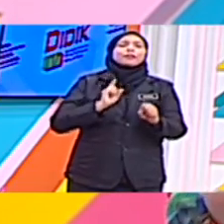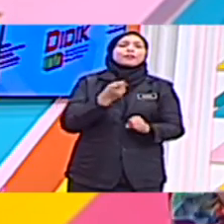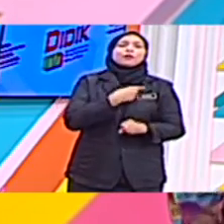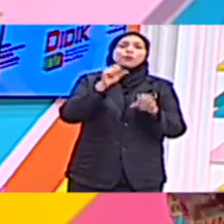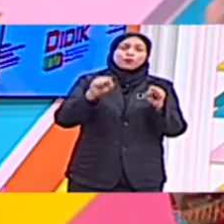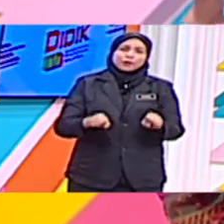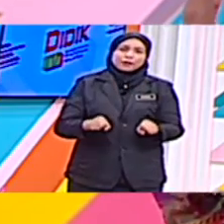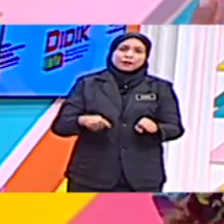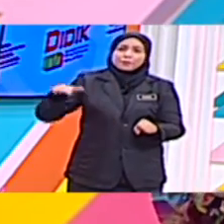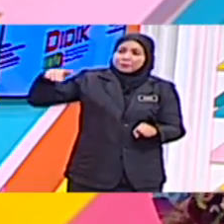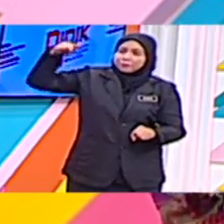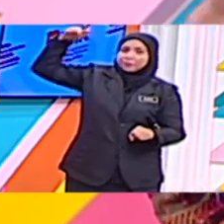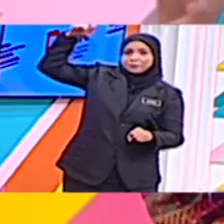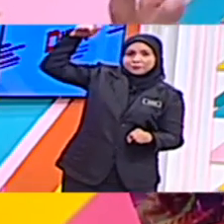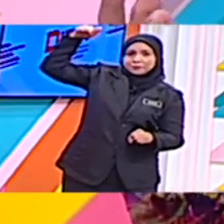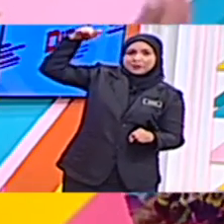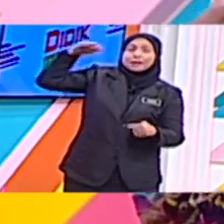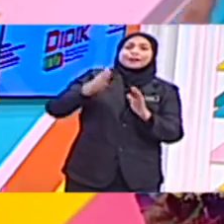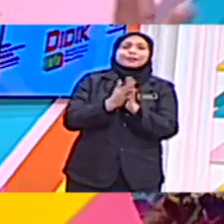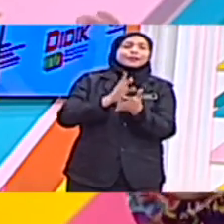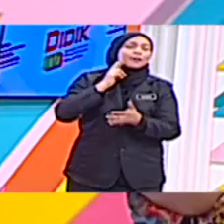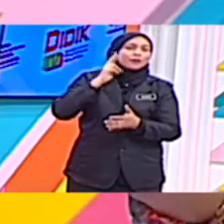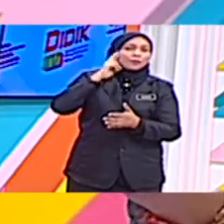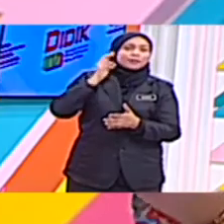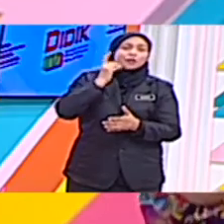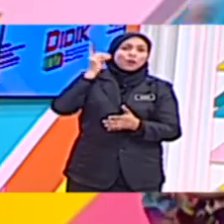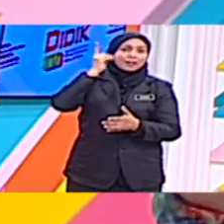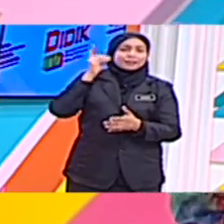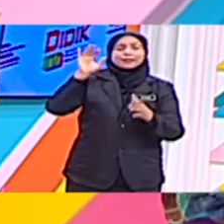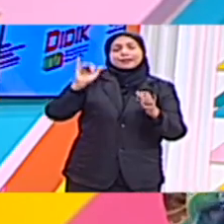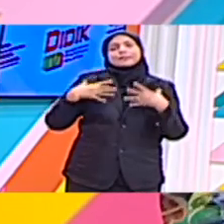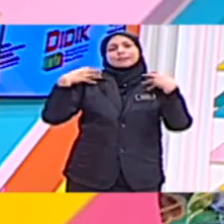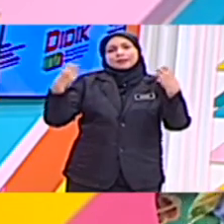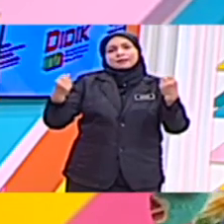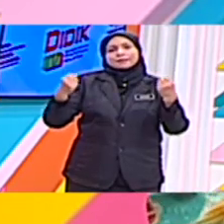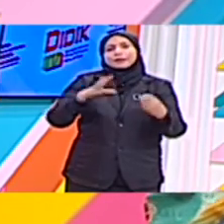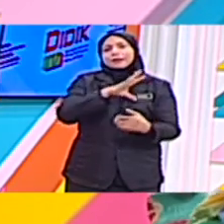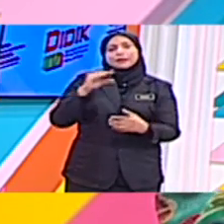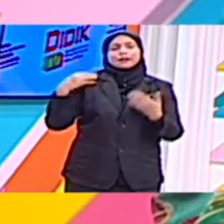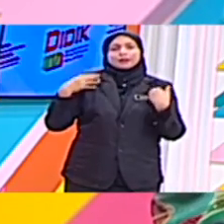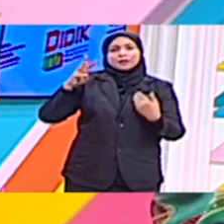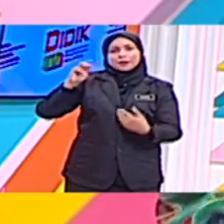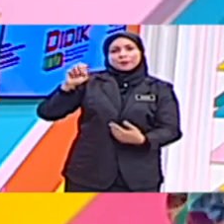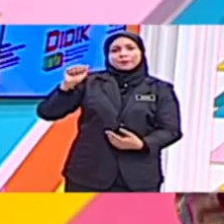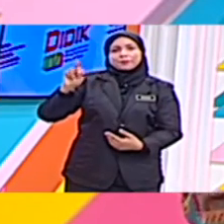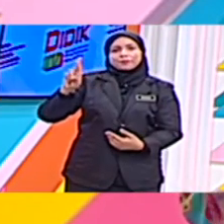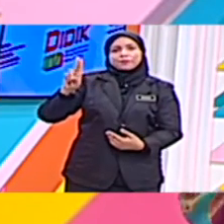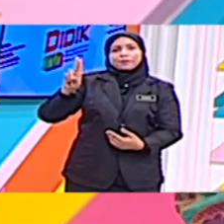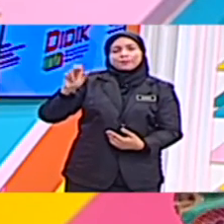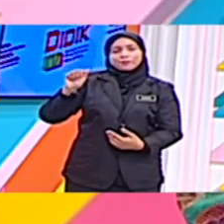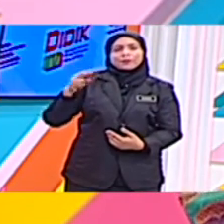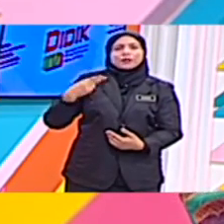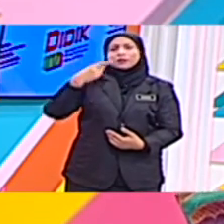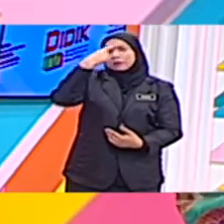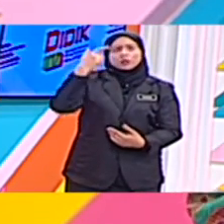menjadi seorang kanak-kanak, seterusnya menjadi remaja, orang dewasa yang lebih sihat dan ada maruah. Okey. Sebab kita tak nak anak-anak ini jadi